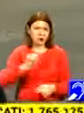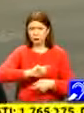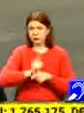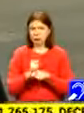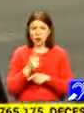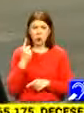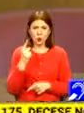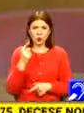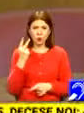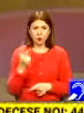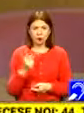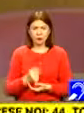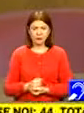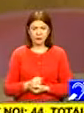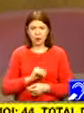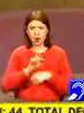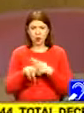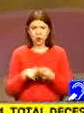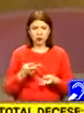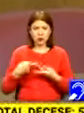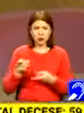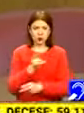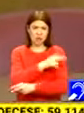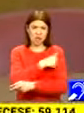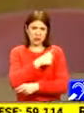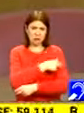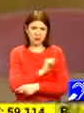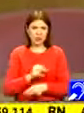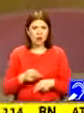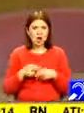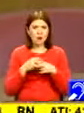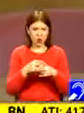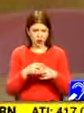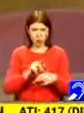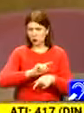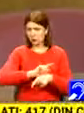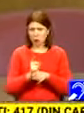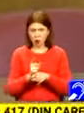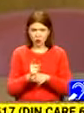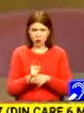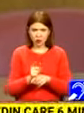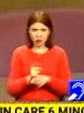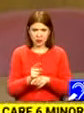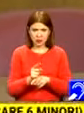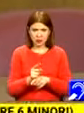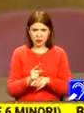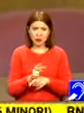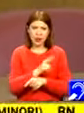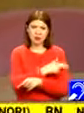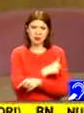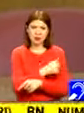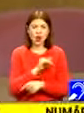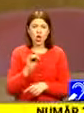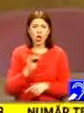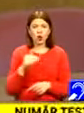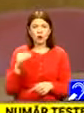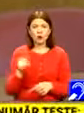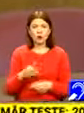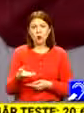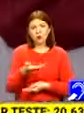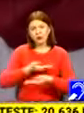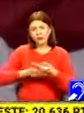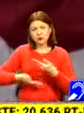îndată la 112. După internarea și acordarea primelor măsuri de urgență la unitatea de primire urgență, copilul a fost